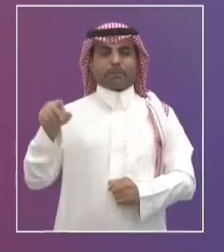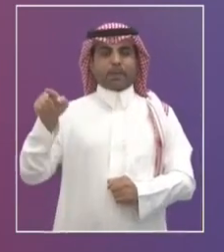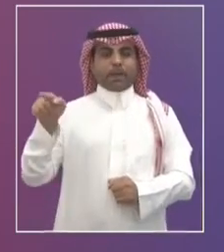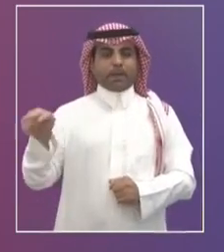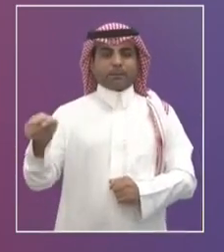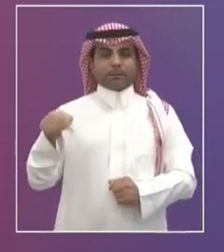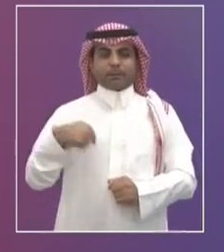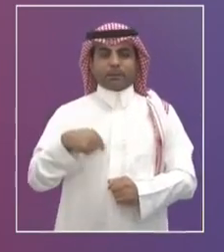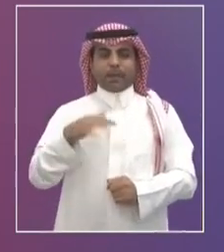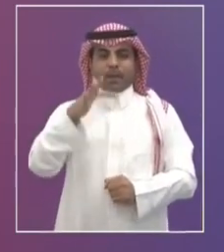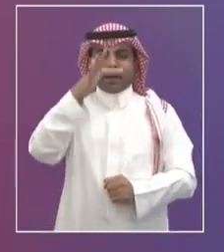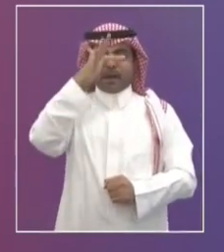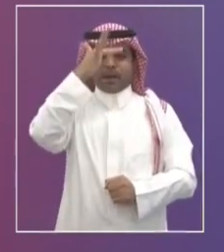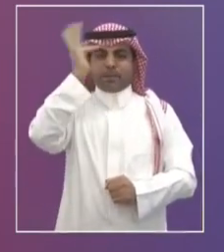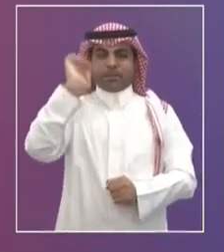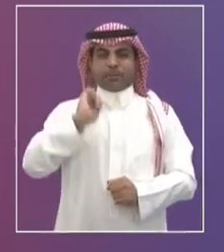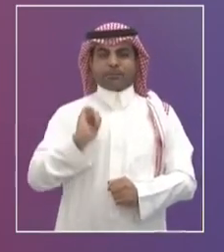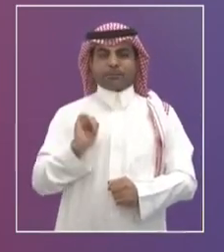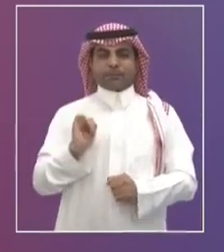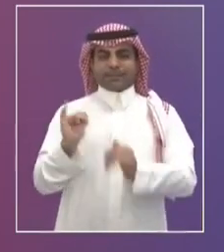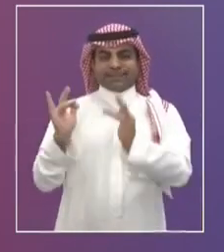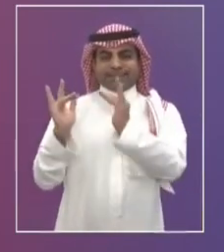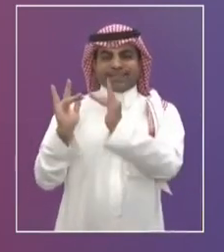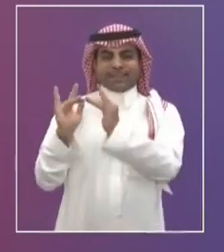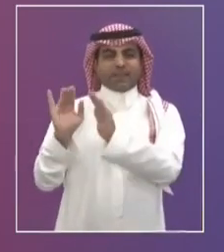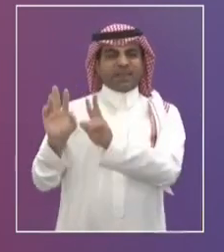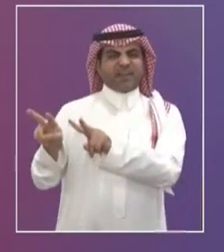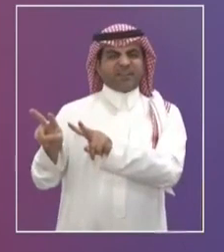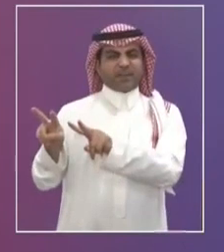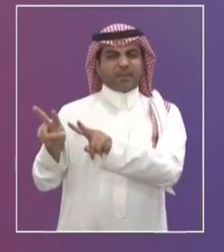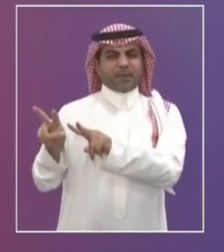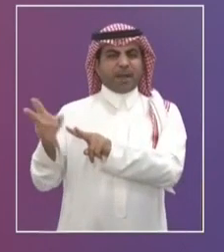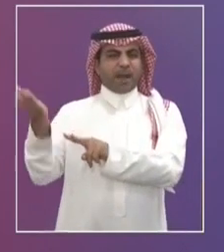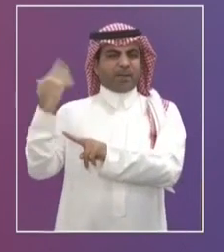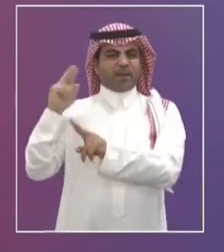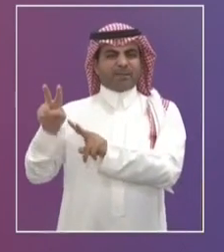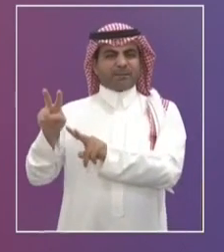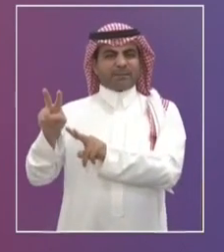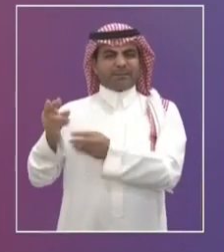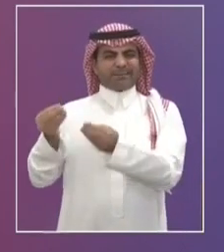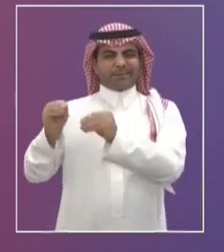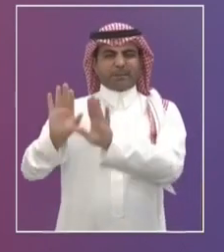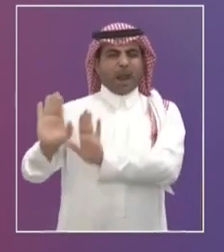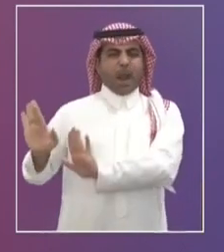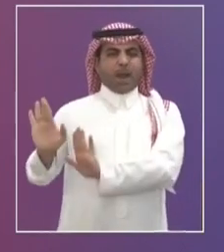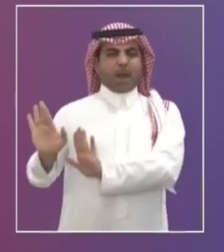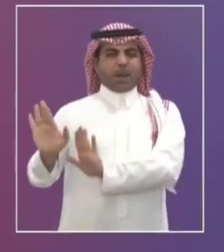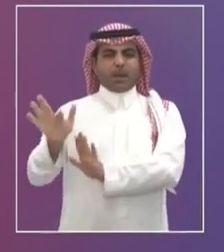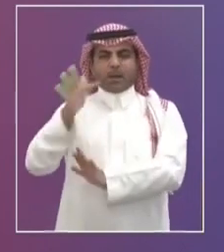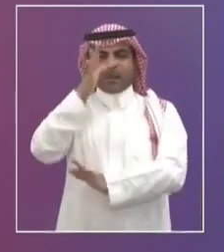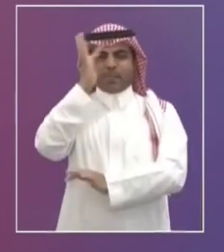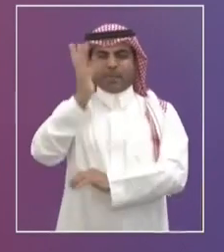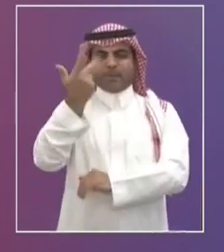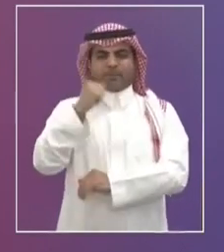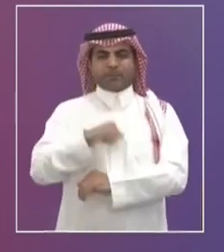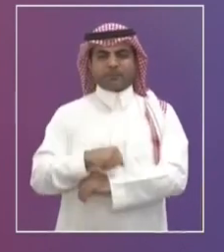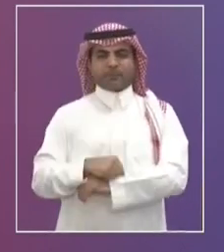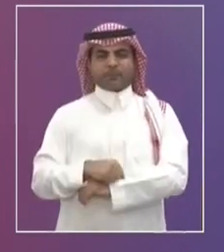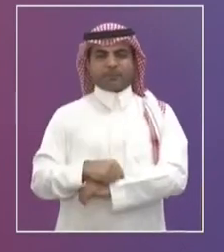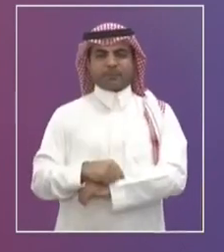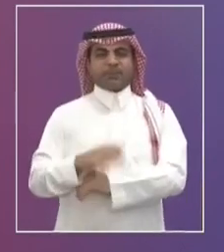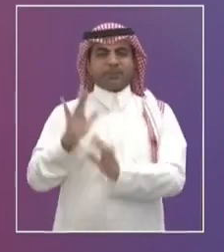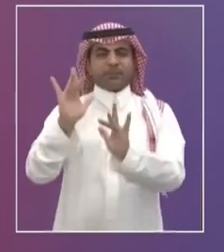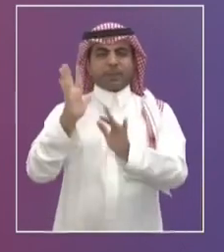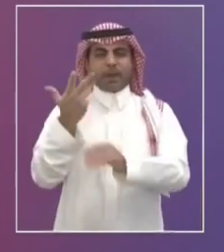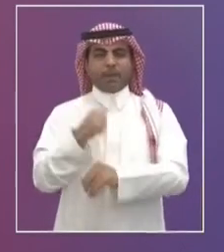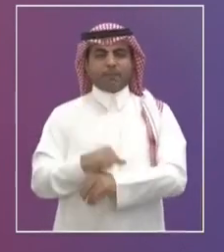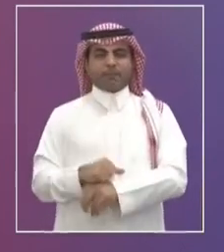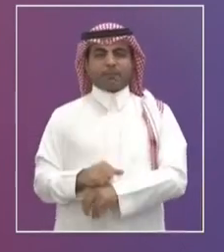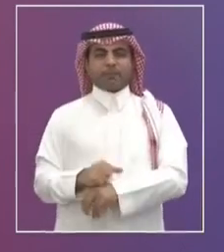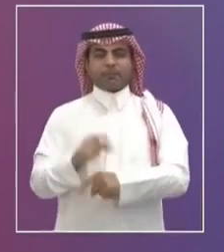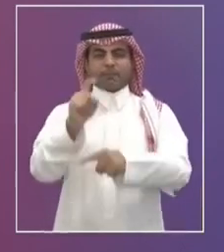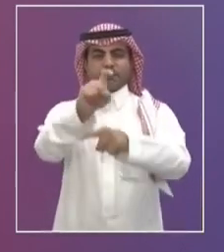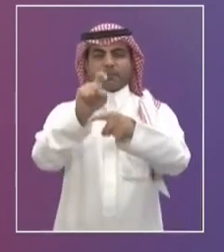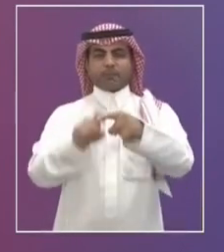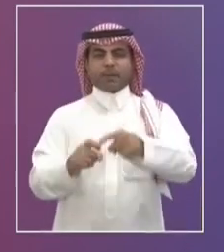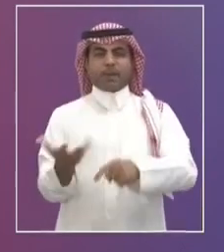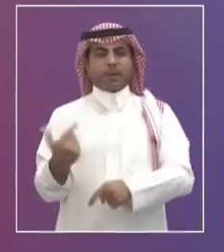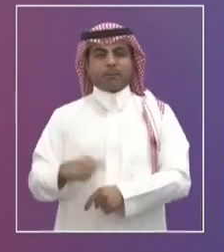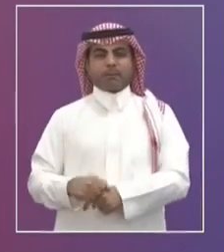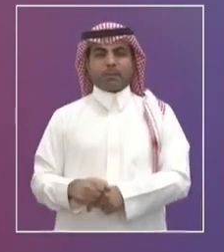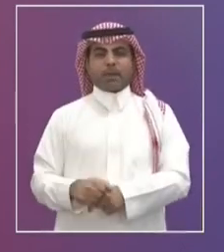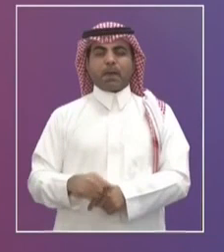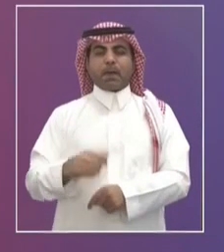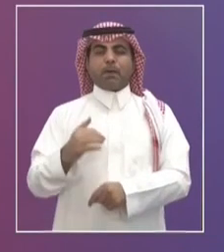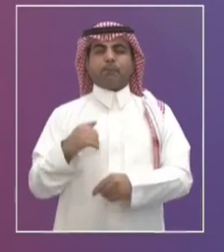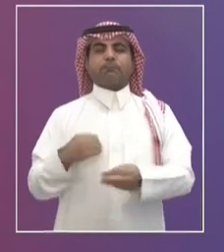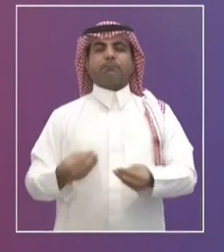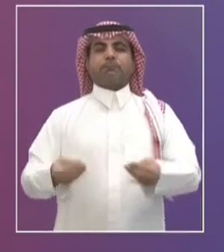لو لم يتم رفع السعة السريرية، وهذه أرقام تعكس الواقع، كانت جدة سوف تتعامل مع نسب إشغال